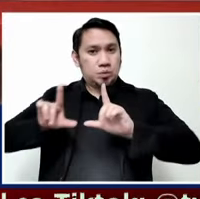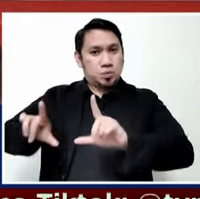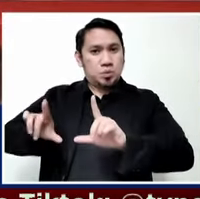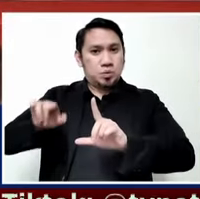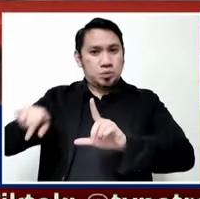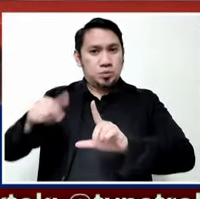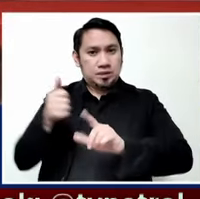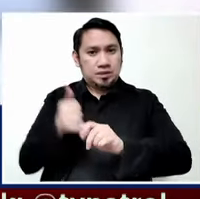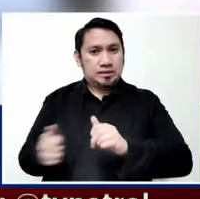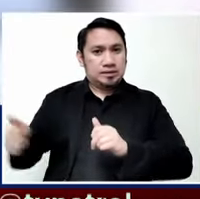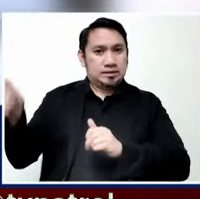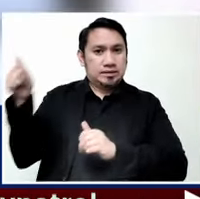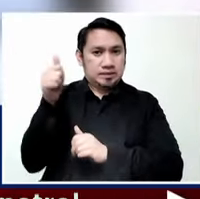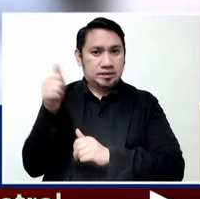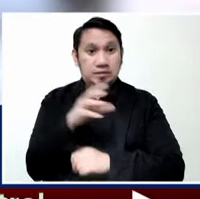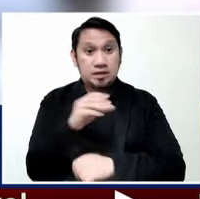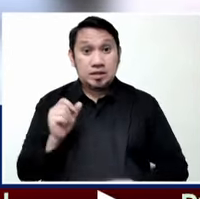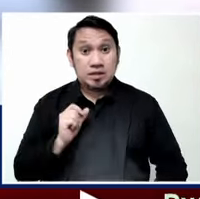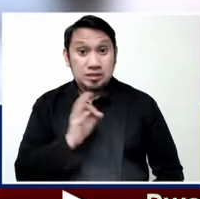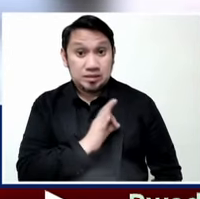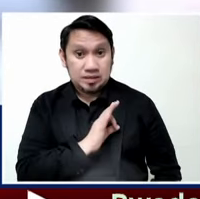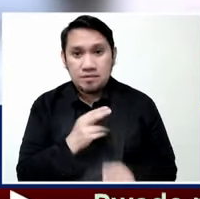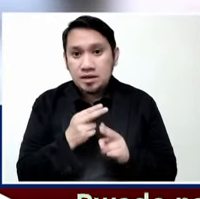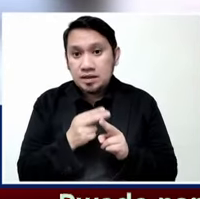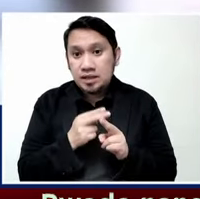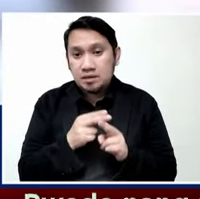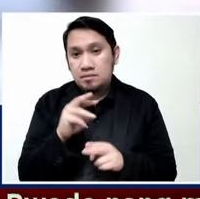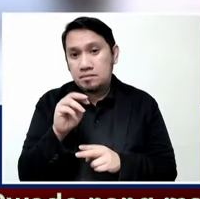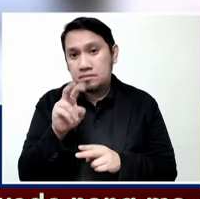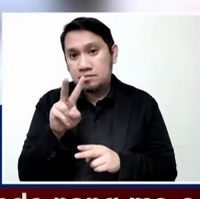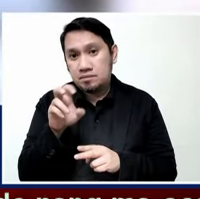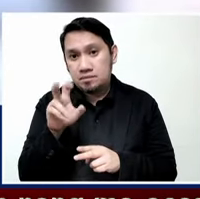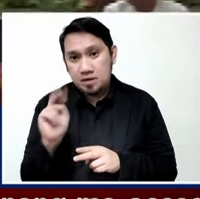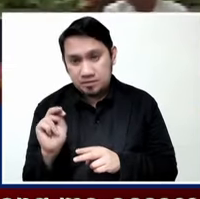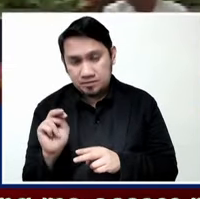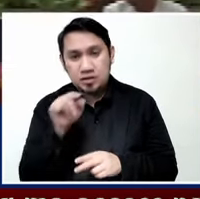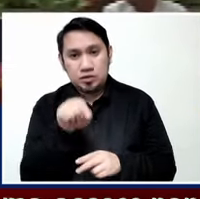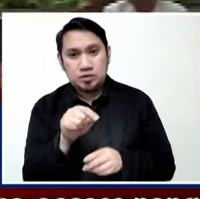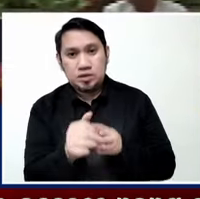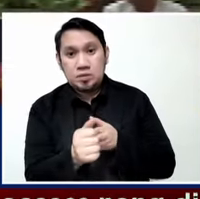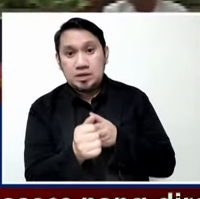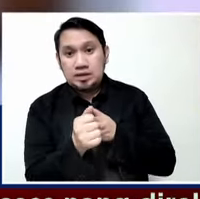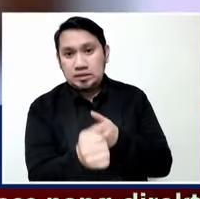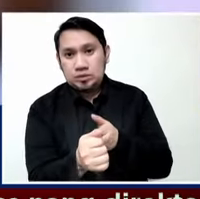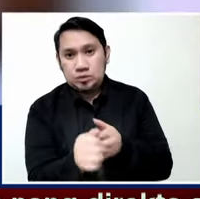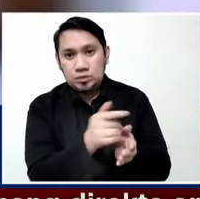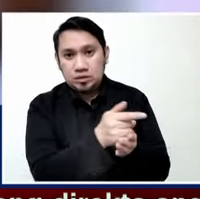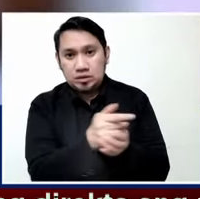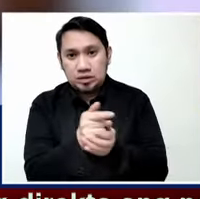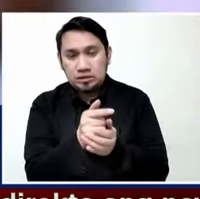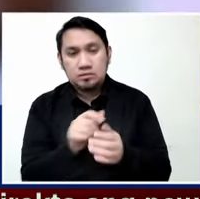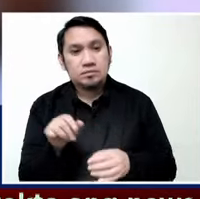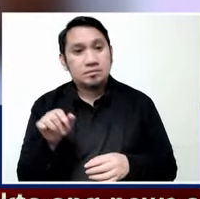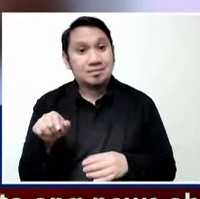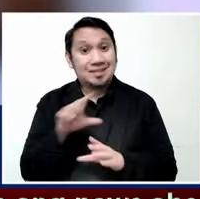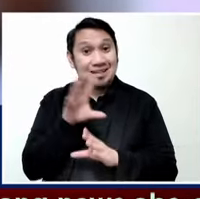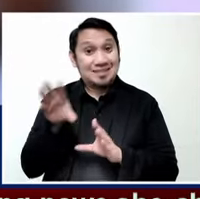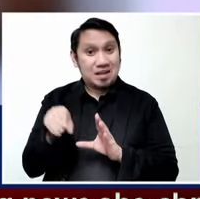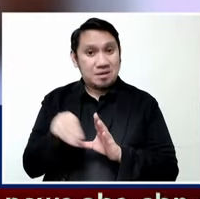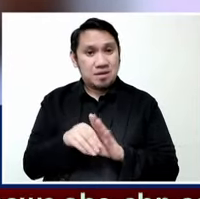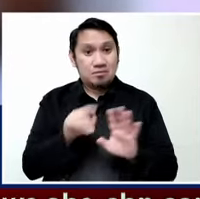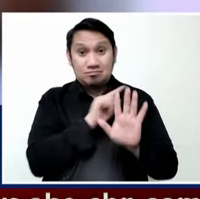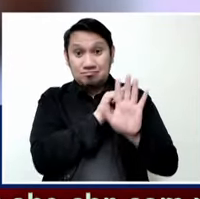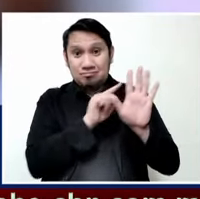kanyang dating tauhan na si Marvin Miranda ang tinawag niyang casting director. 11 suspect, kabilang si Miranda, ang nauna